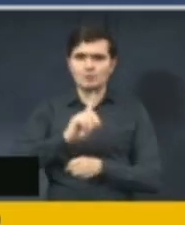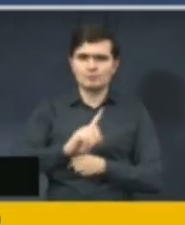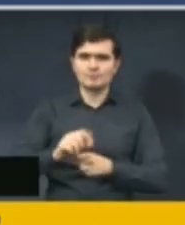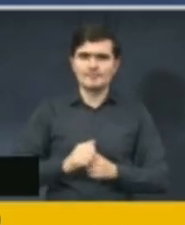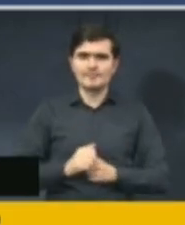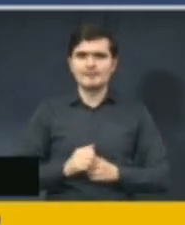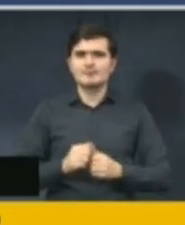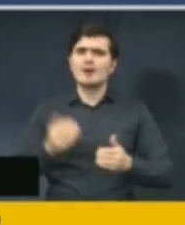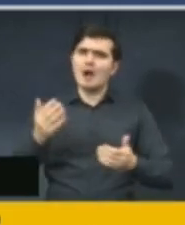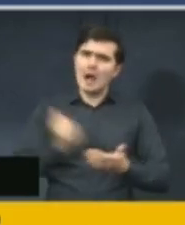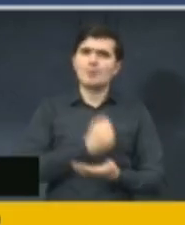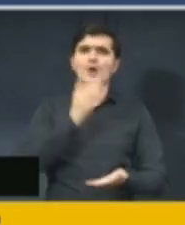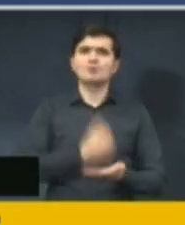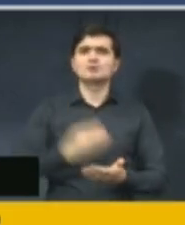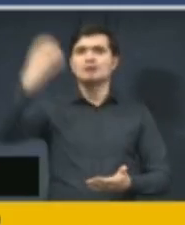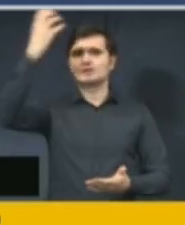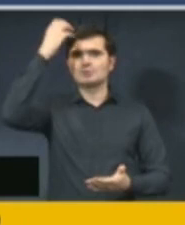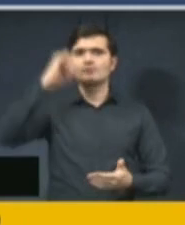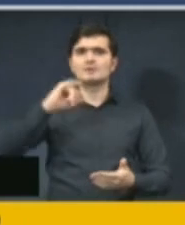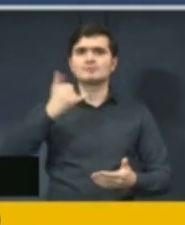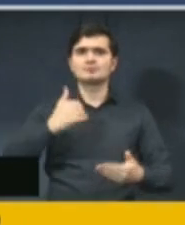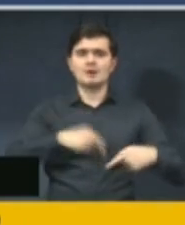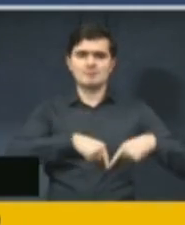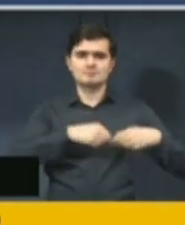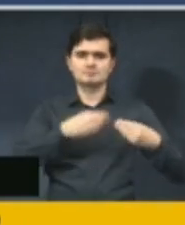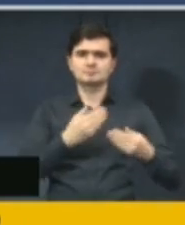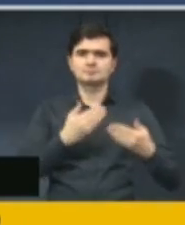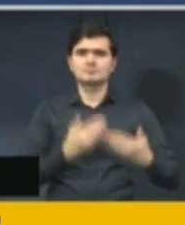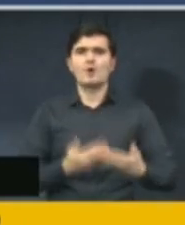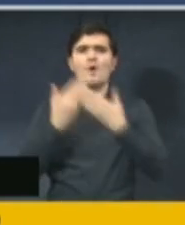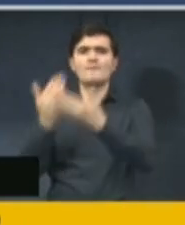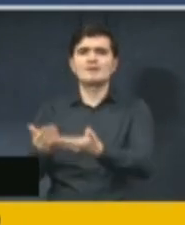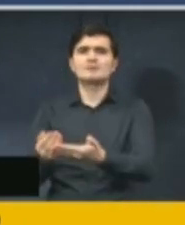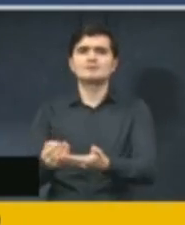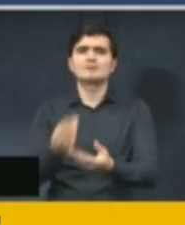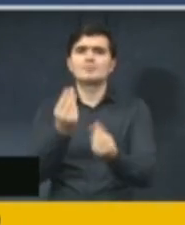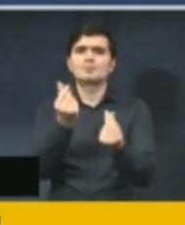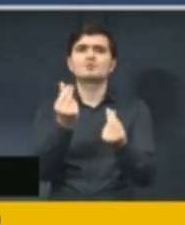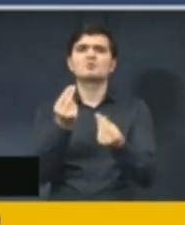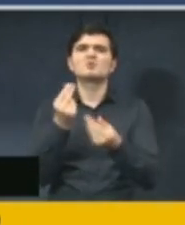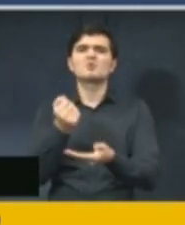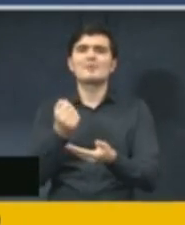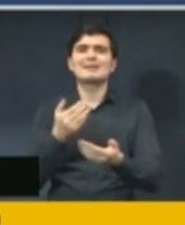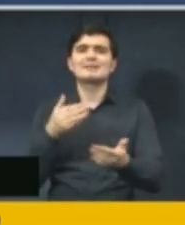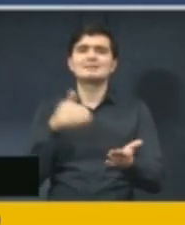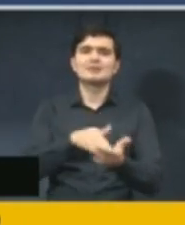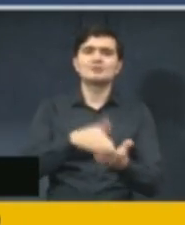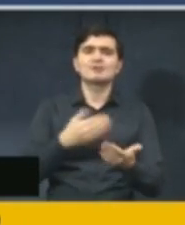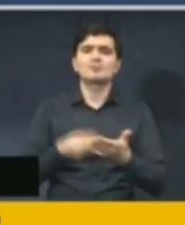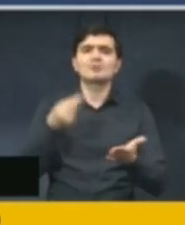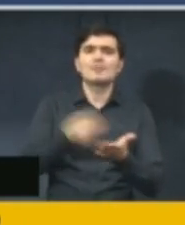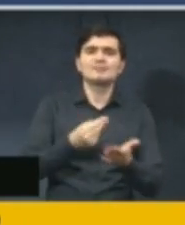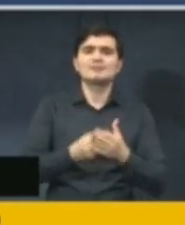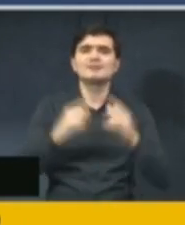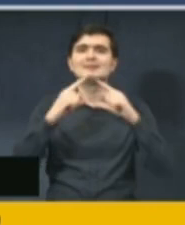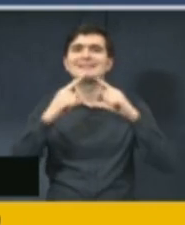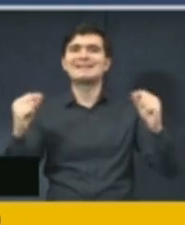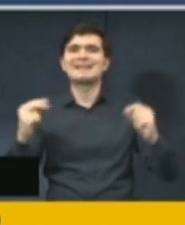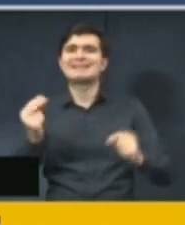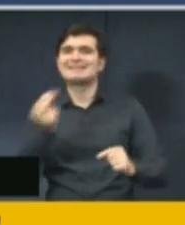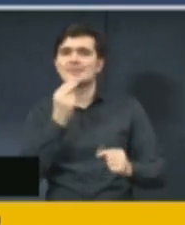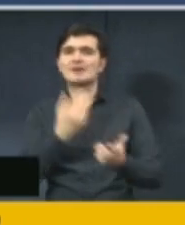luat, printr-o hotărâre de guvern, am alocat sumele necesare pentru plata tichetelor de masă